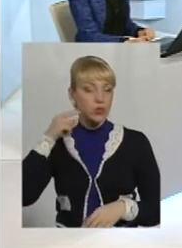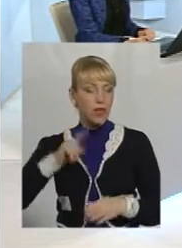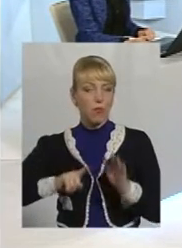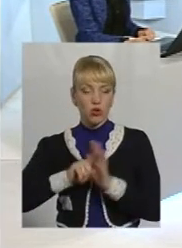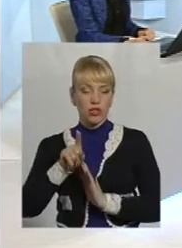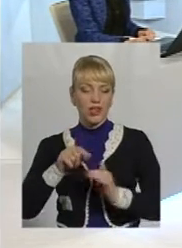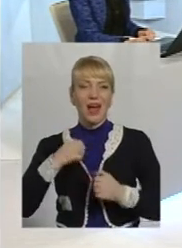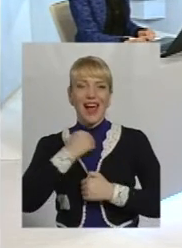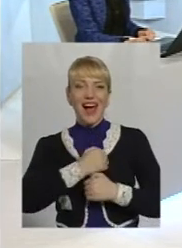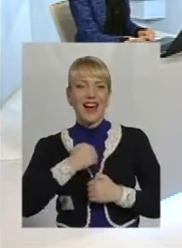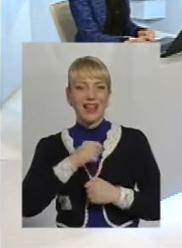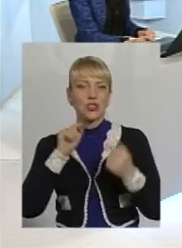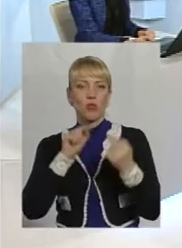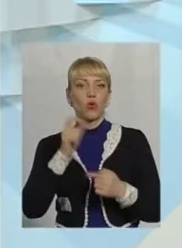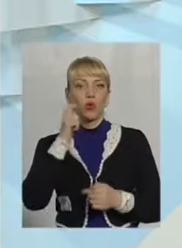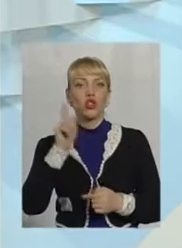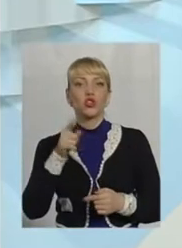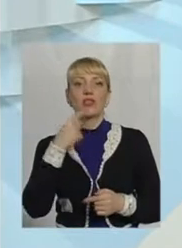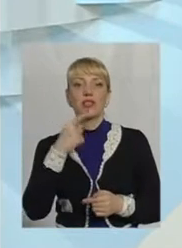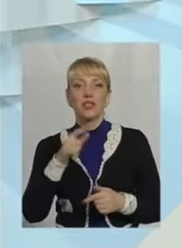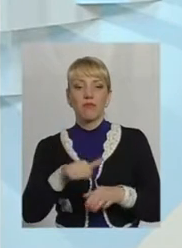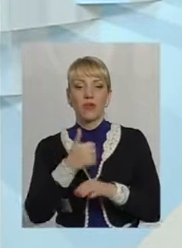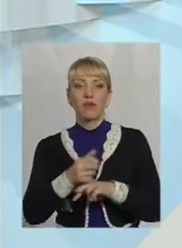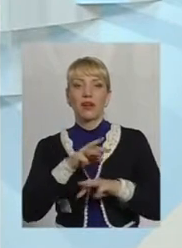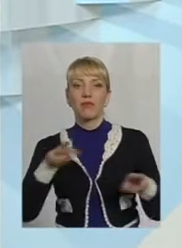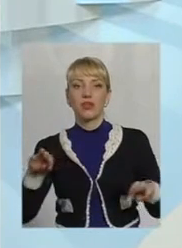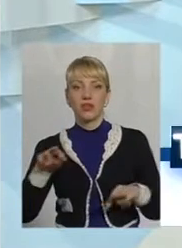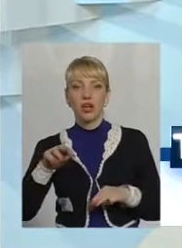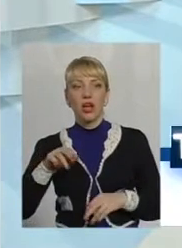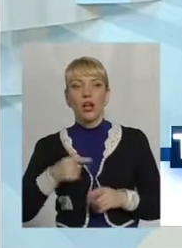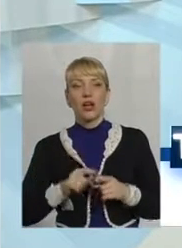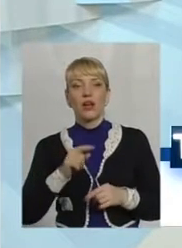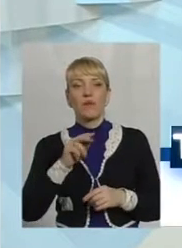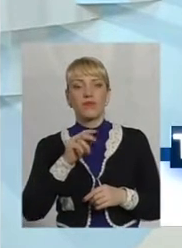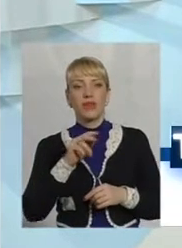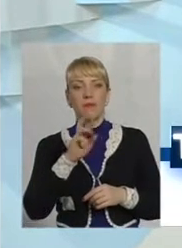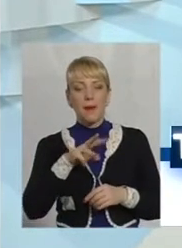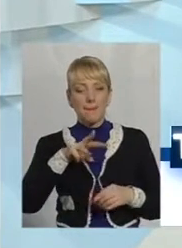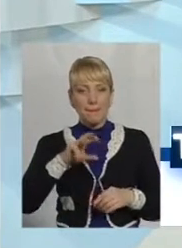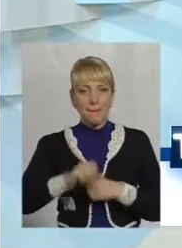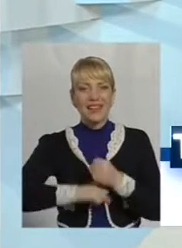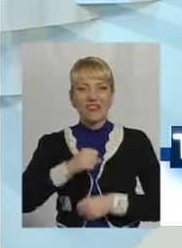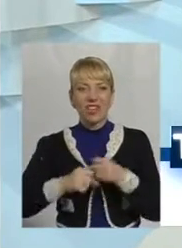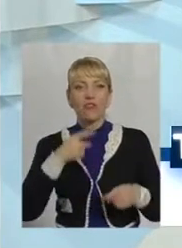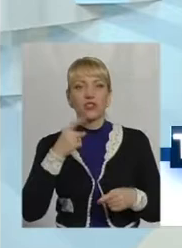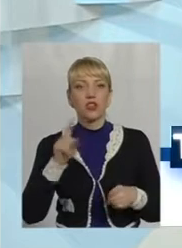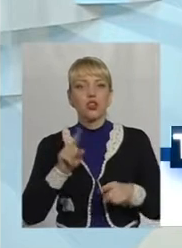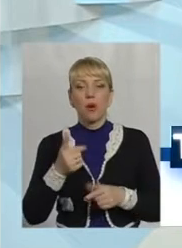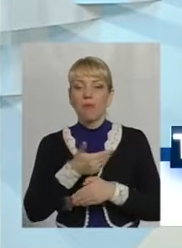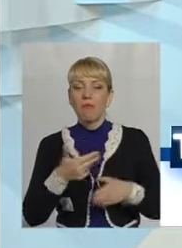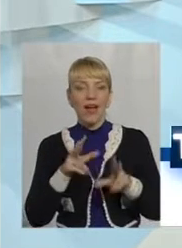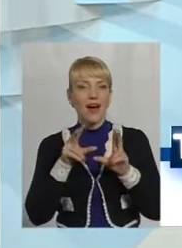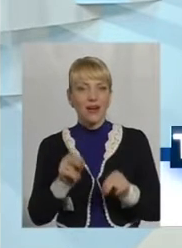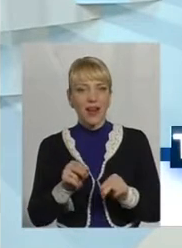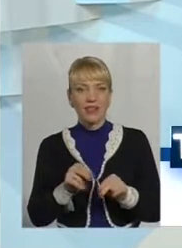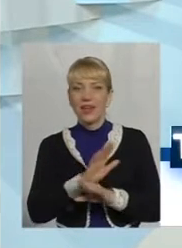проти України, то що заявив прем'єр-міністр Російської Федерації Медведєв? А ми гарантії не давали Україні щодо безпеки. І